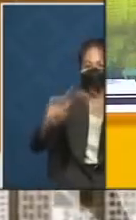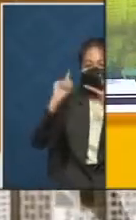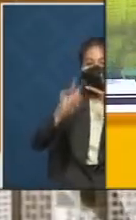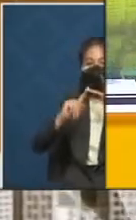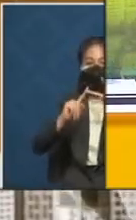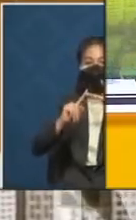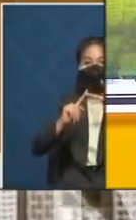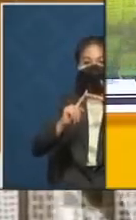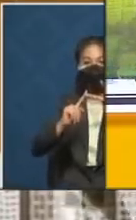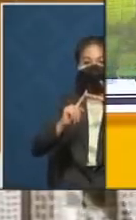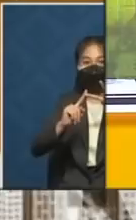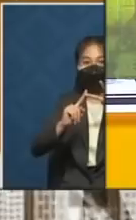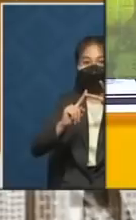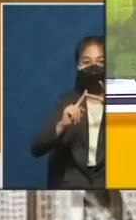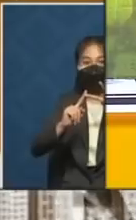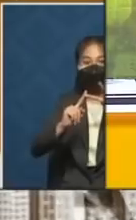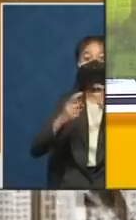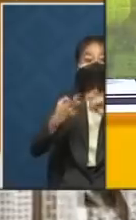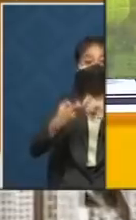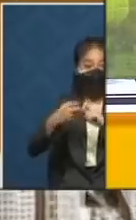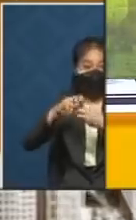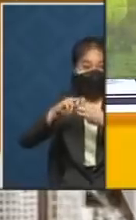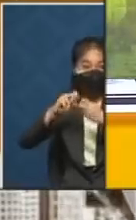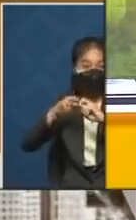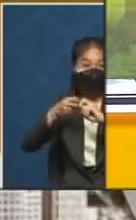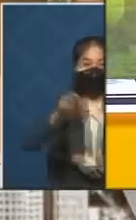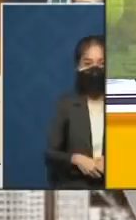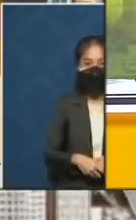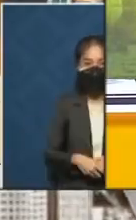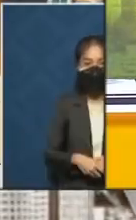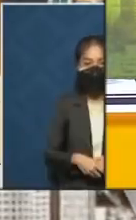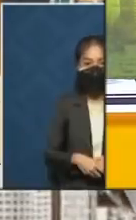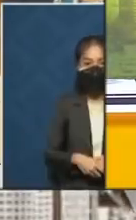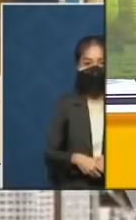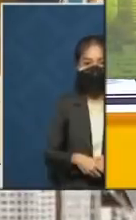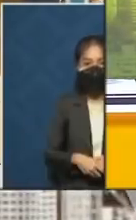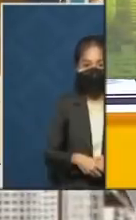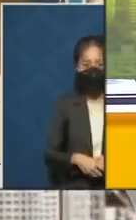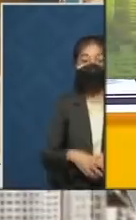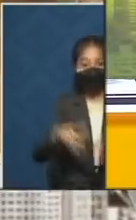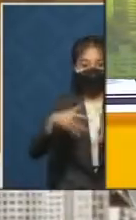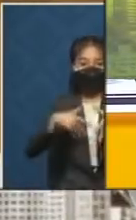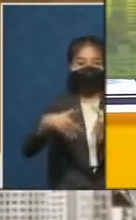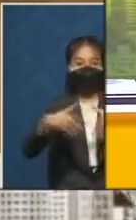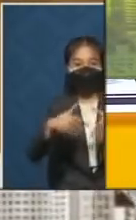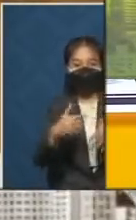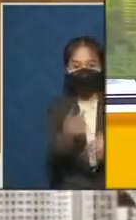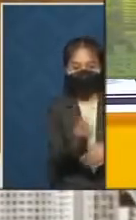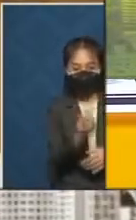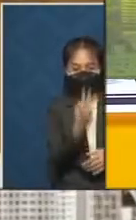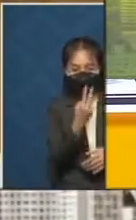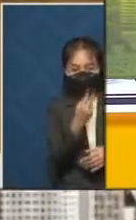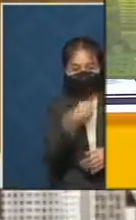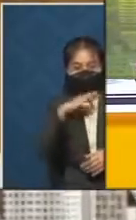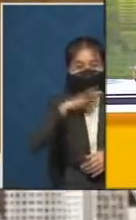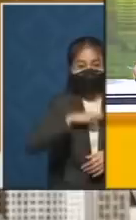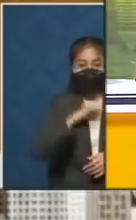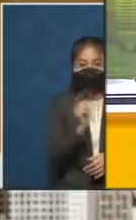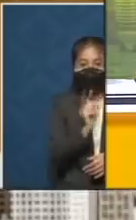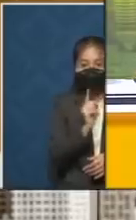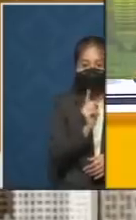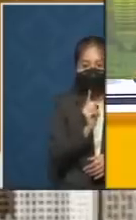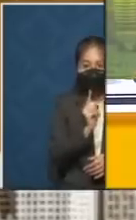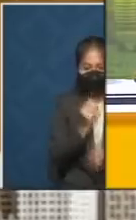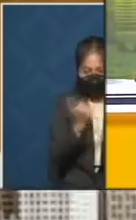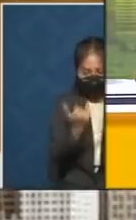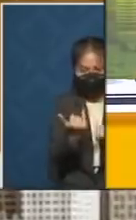เอาเข้าที่ประชุมรัฐสภาวันนี้ก็มีการอภิปรายวันนี้เขาเรียกว่าเป็นวาระหนึ่งก็คือพิจารณาหลักการและเหตุผลภาพรวมที่จะ